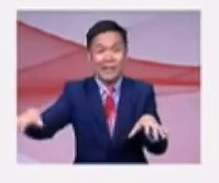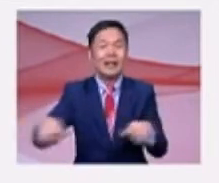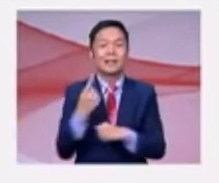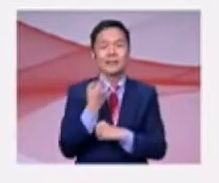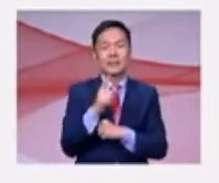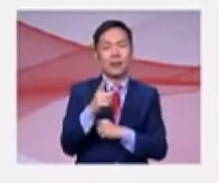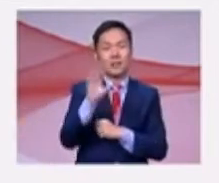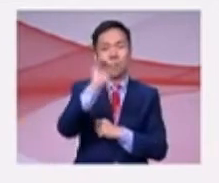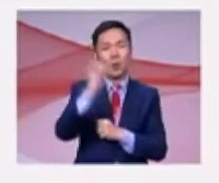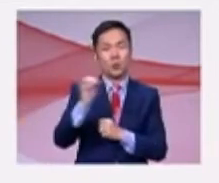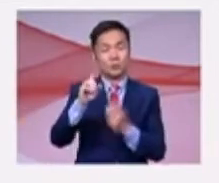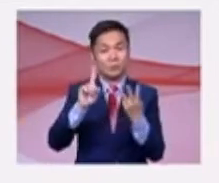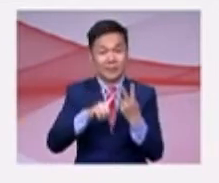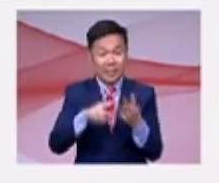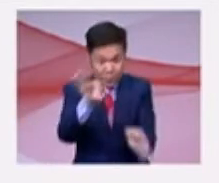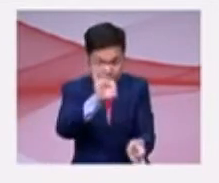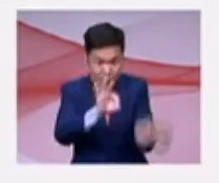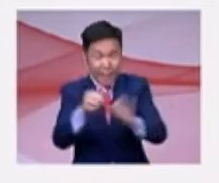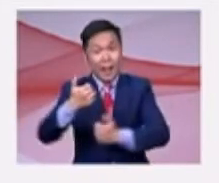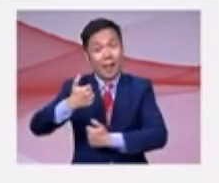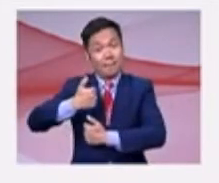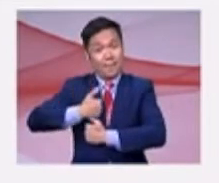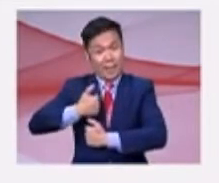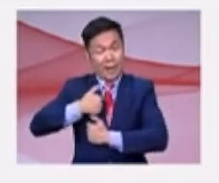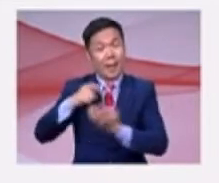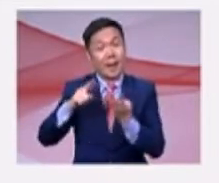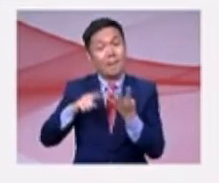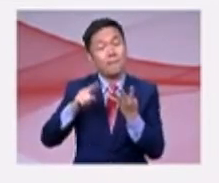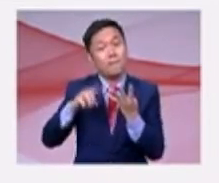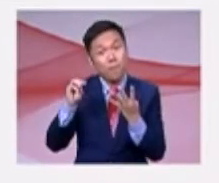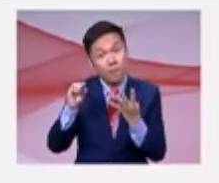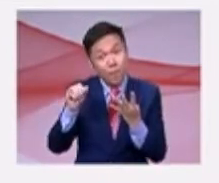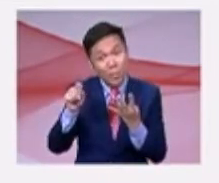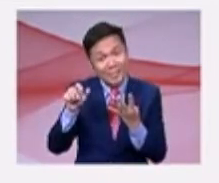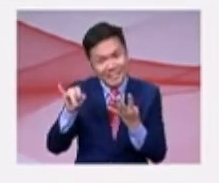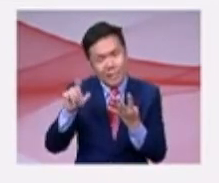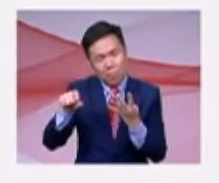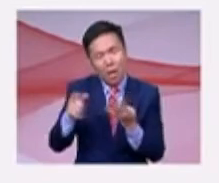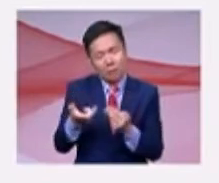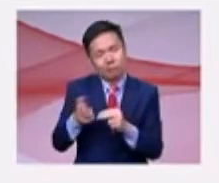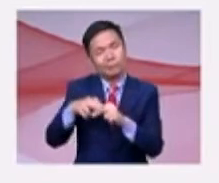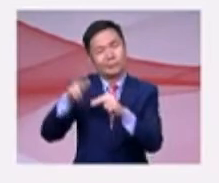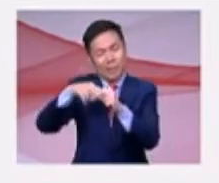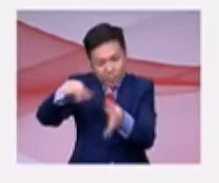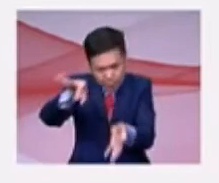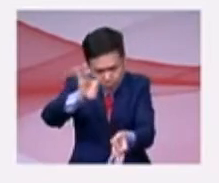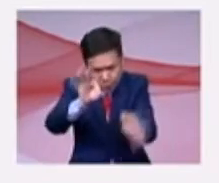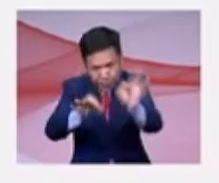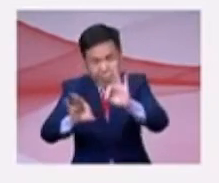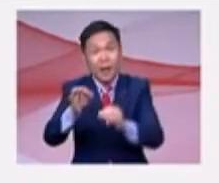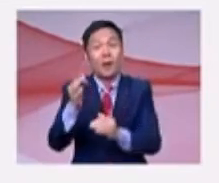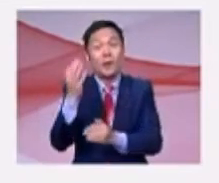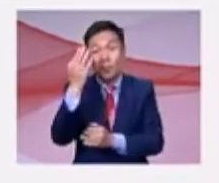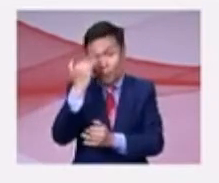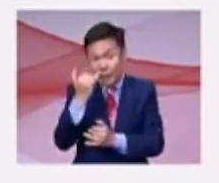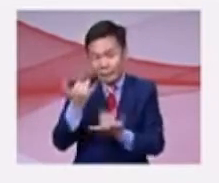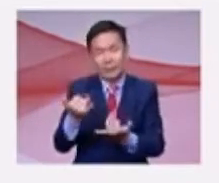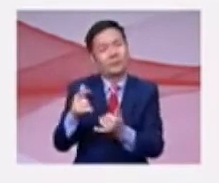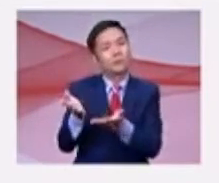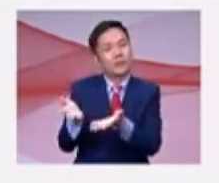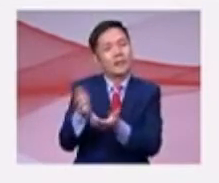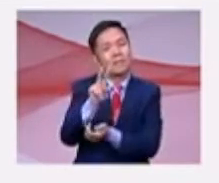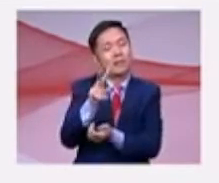11%. Dan di makmal Angkatan Tentera Malaysia dan MOSTI ada keupayaan lagi sebab mereka hanya menjalankan 29%.